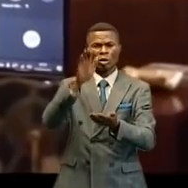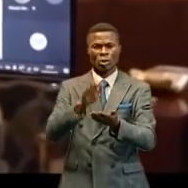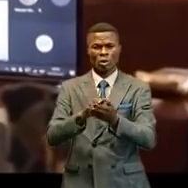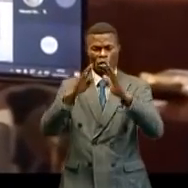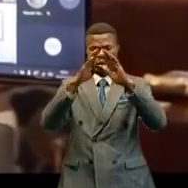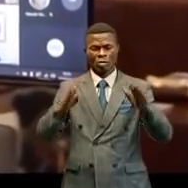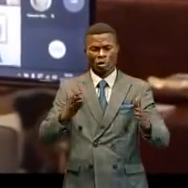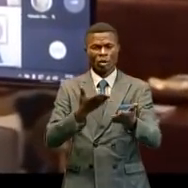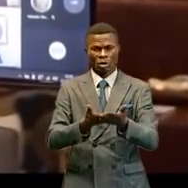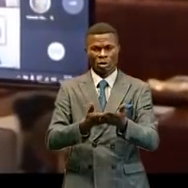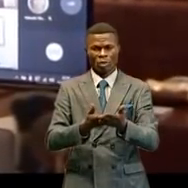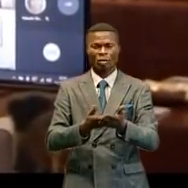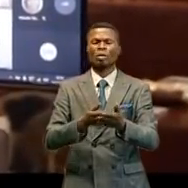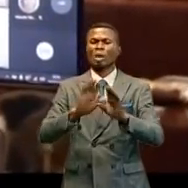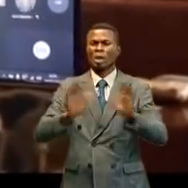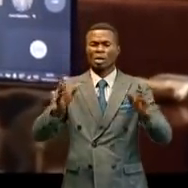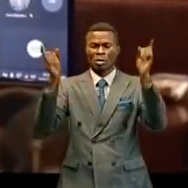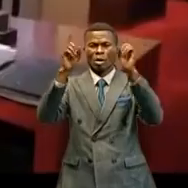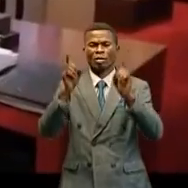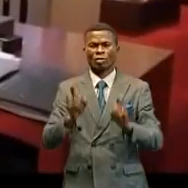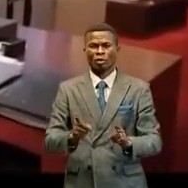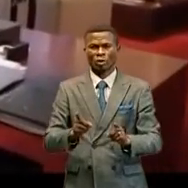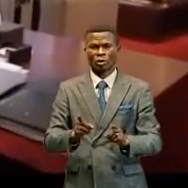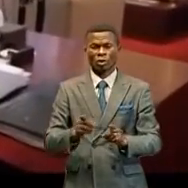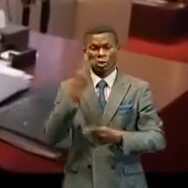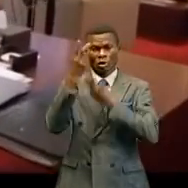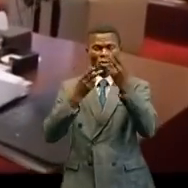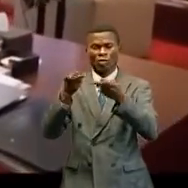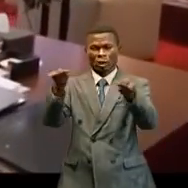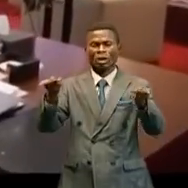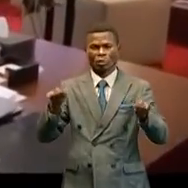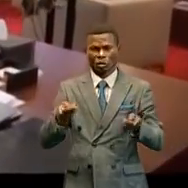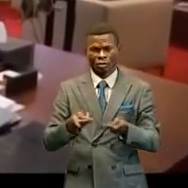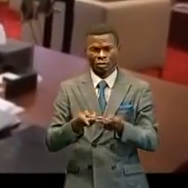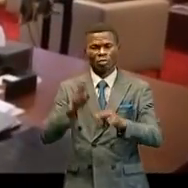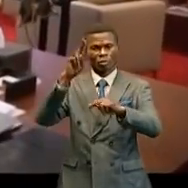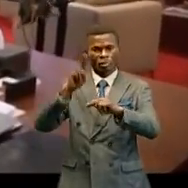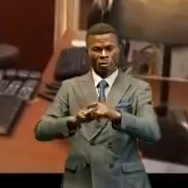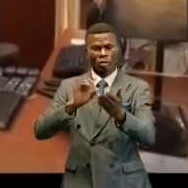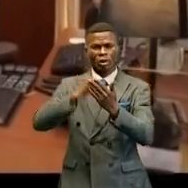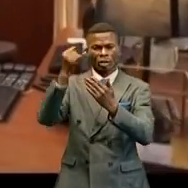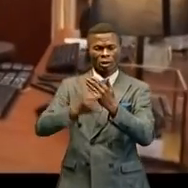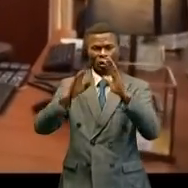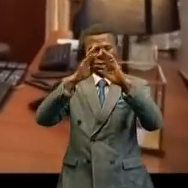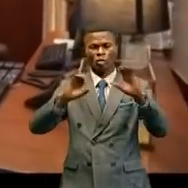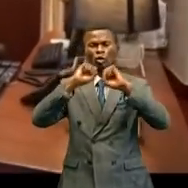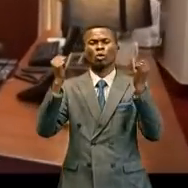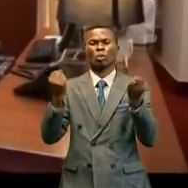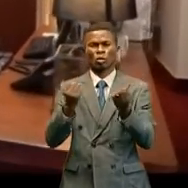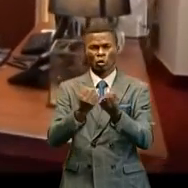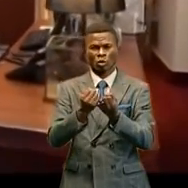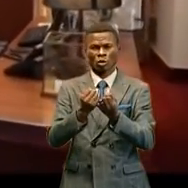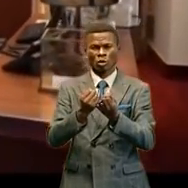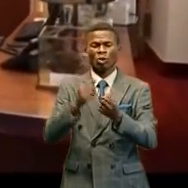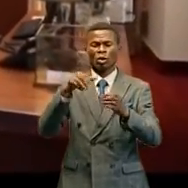logement décent et abordable en Afrique, à la visite des sites abritant les projets des logements sociaux en